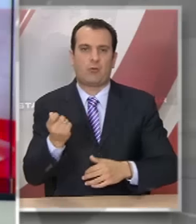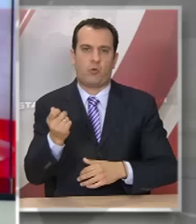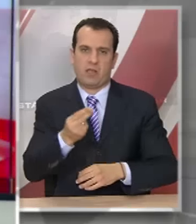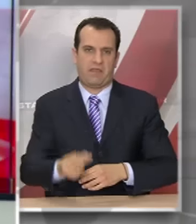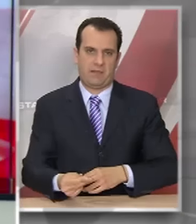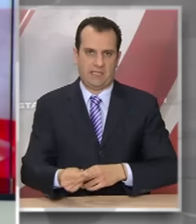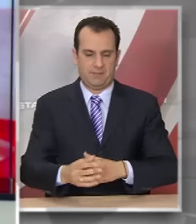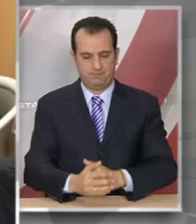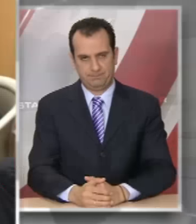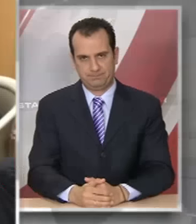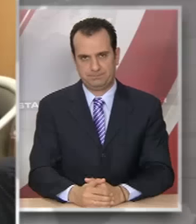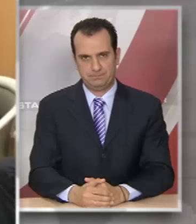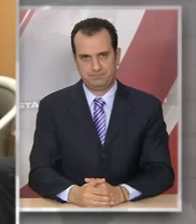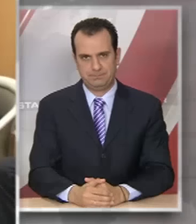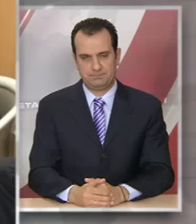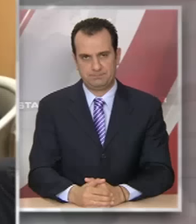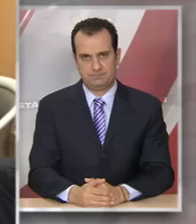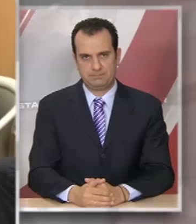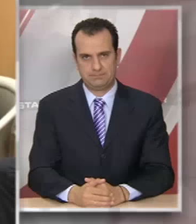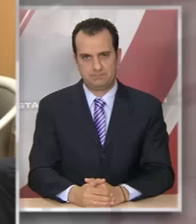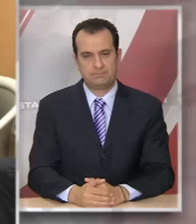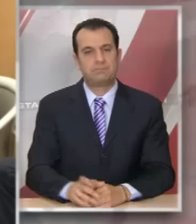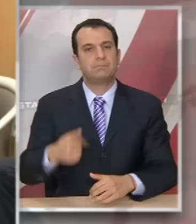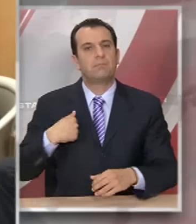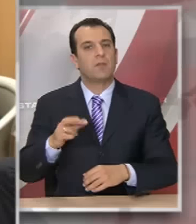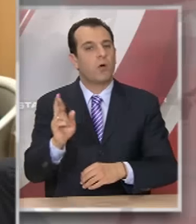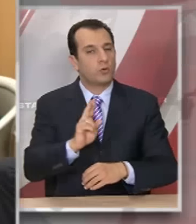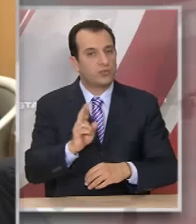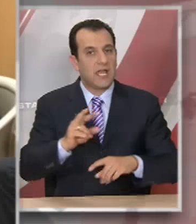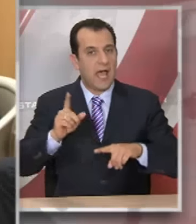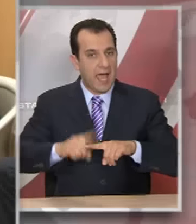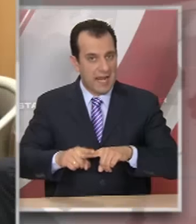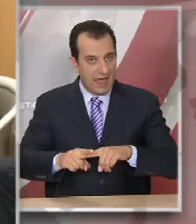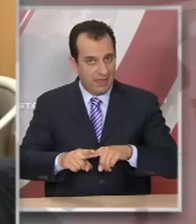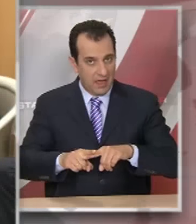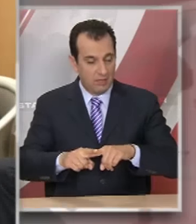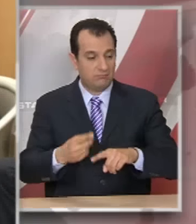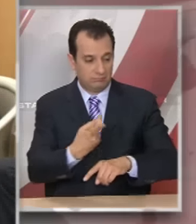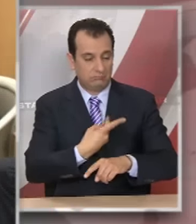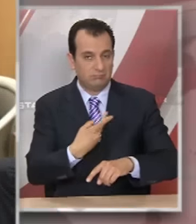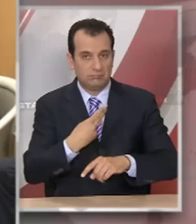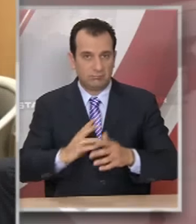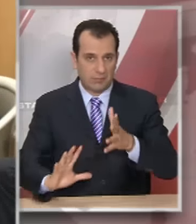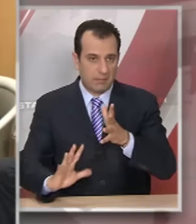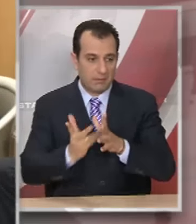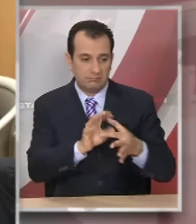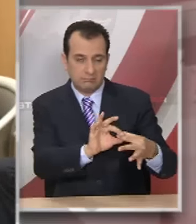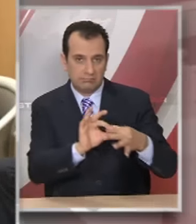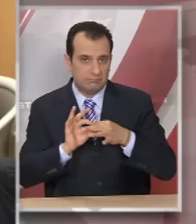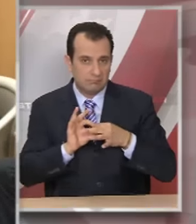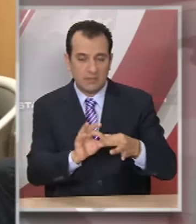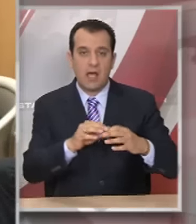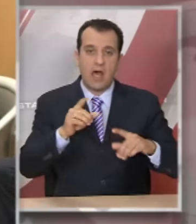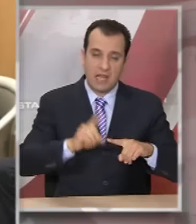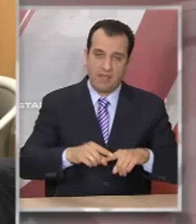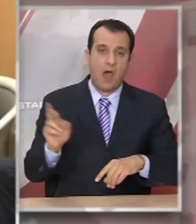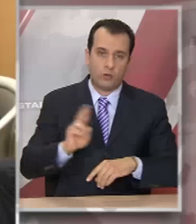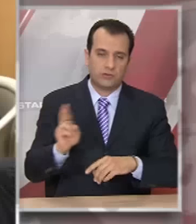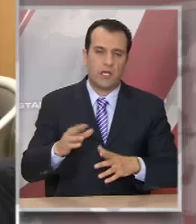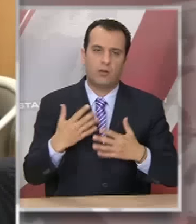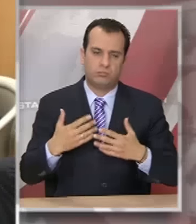χωρών. Και στη Ρωσία και στην Ελλάδα η ανάπτυξη των διακρατικών σχέσεων μεταξύ των χωρών μας